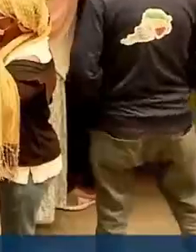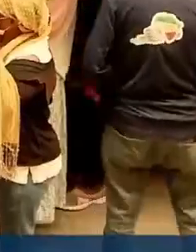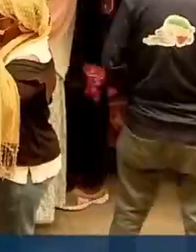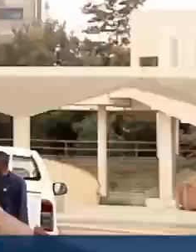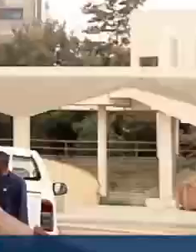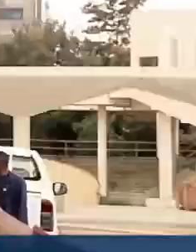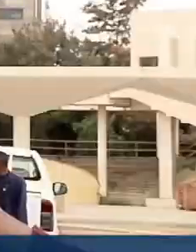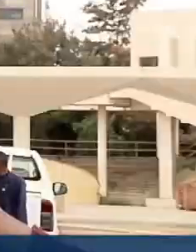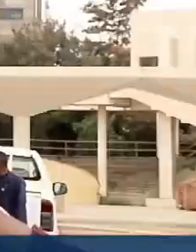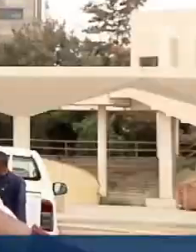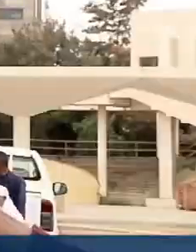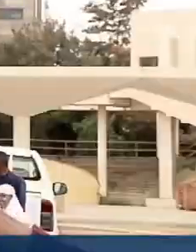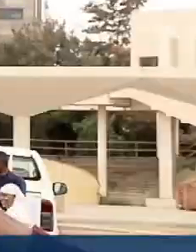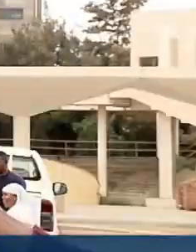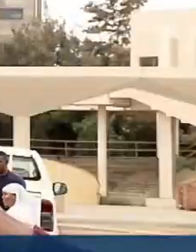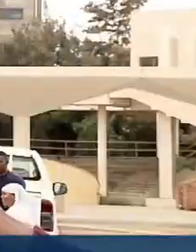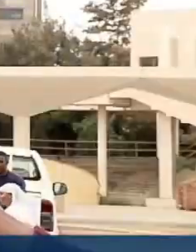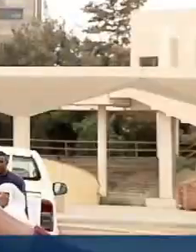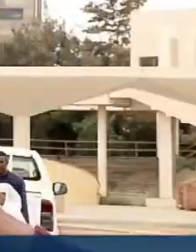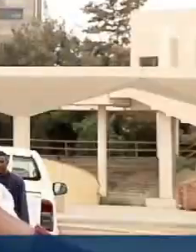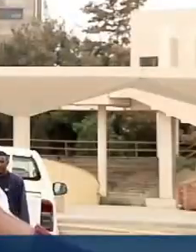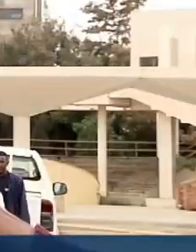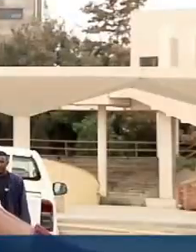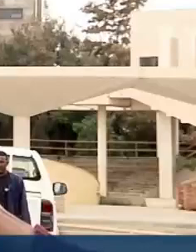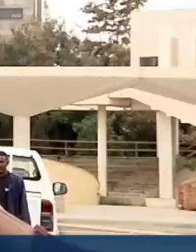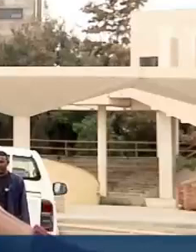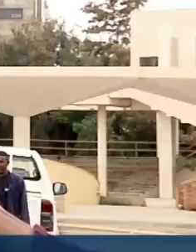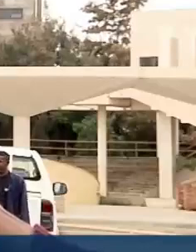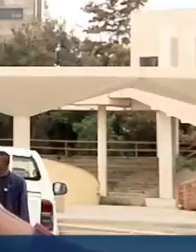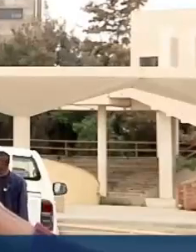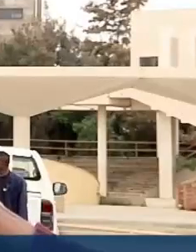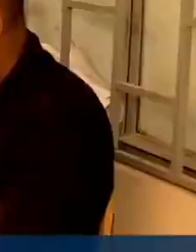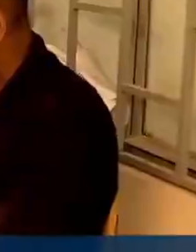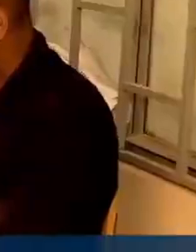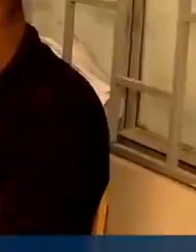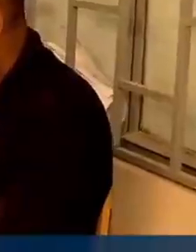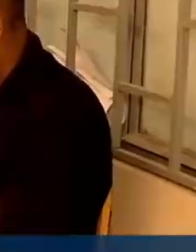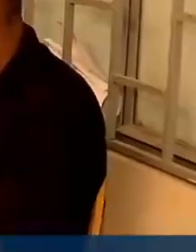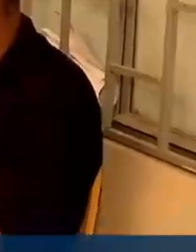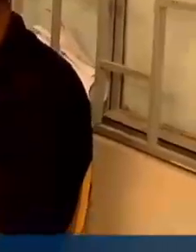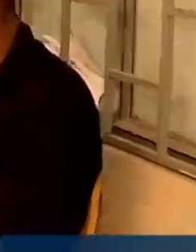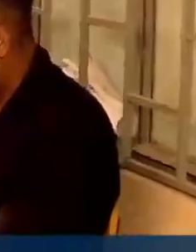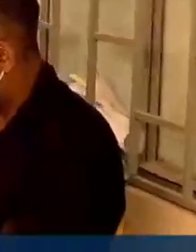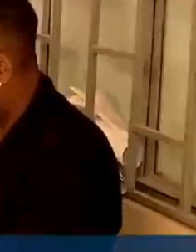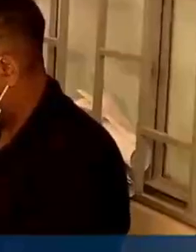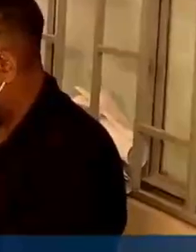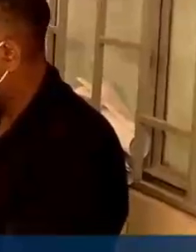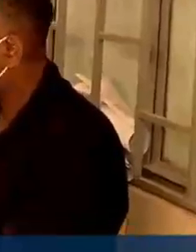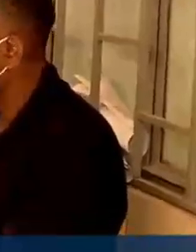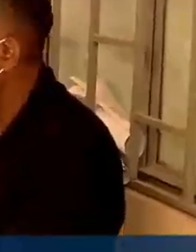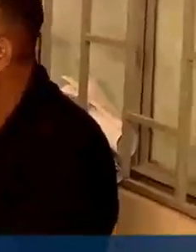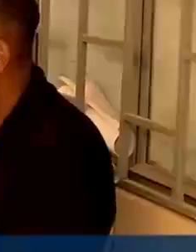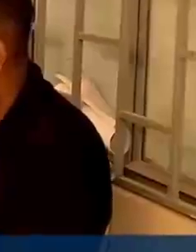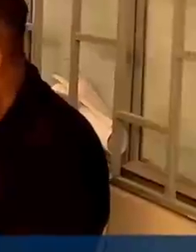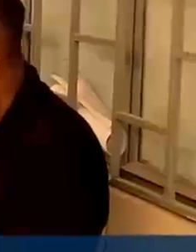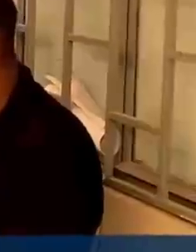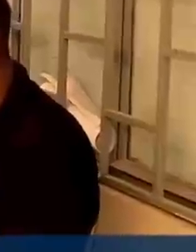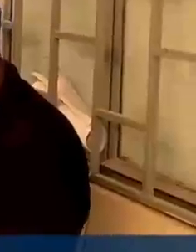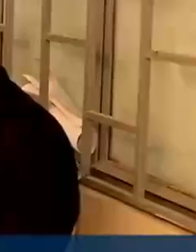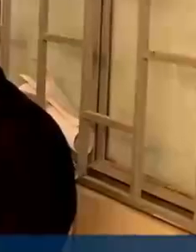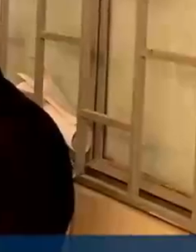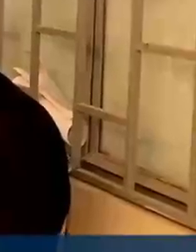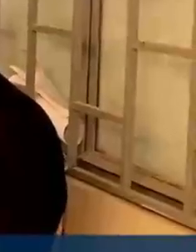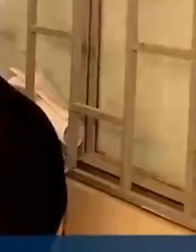ሓገዝ ዶክተር እያሱ ያዘው እቲ ዝተለኣኸ ገንዘብ ኣብ ከቢድ ጸገም ንዝርከቡ 1400 ሰራሕተኛታት እቲ